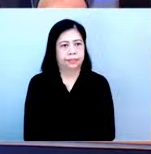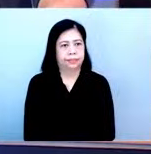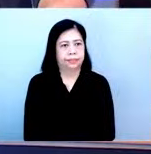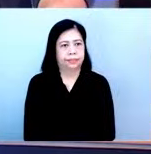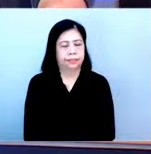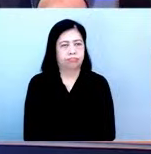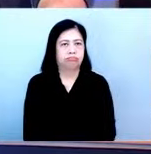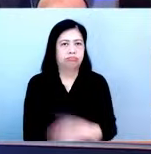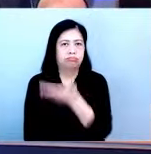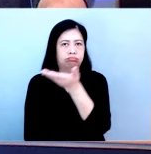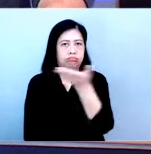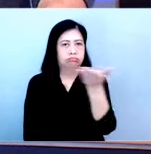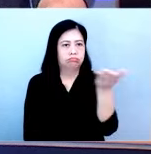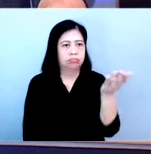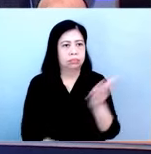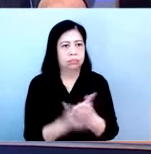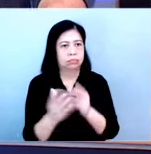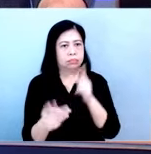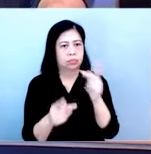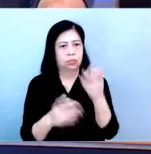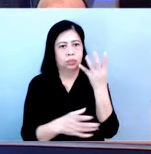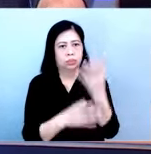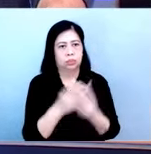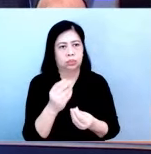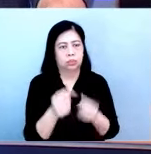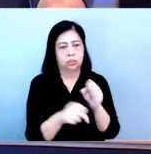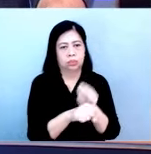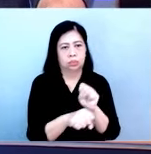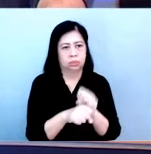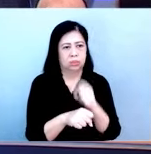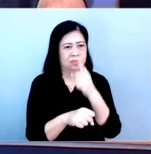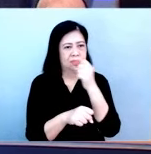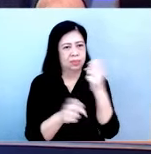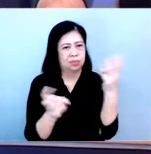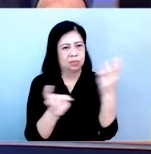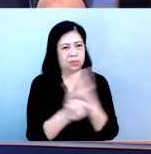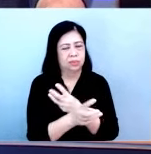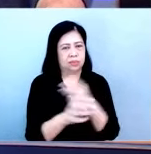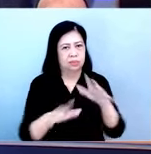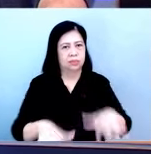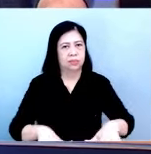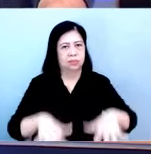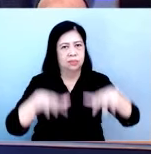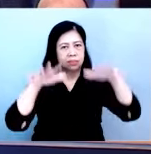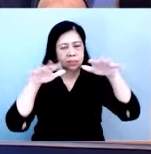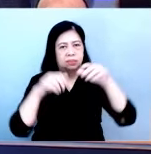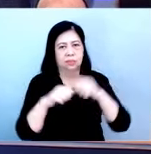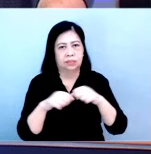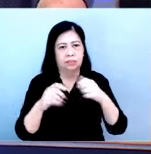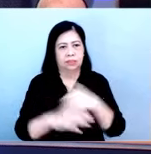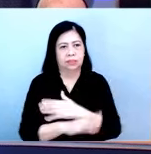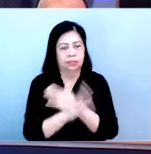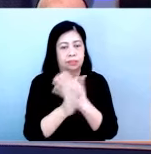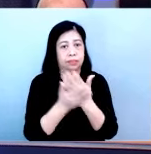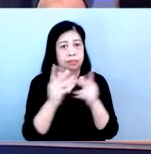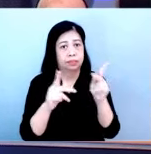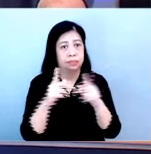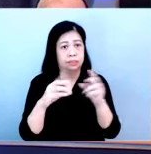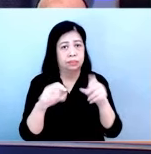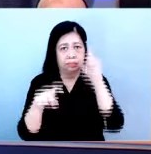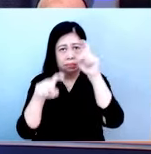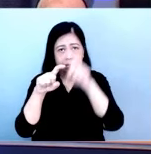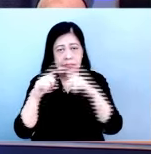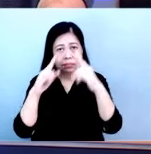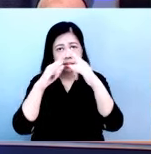Namamalimos na ang ilang residenteng nawalan ng kabuhayan dahil sa matinding pagbaha sa Davao Region. Ang ibang lumikas sa mga tenunan